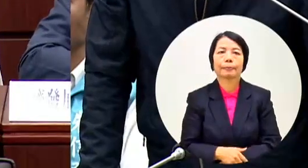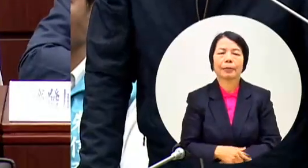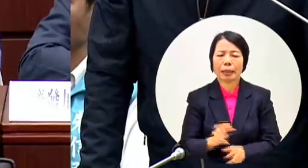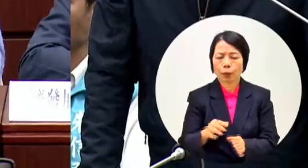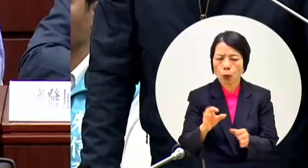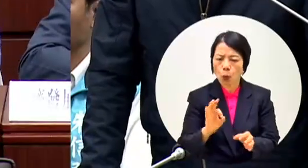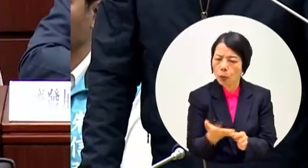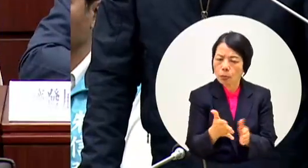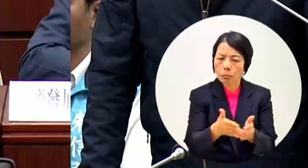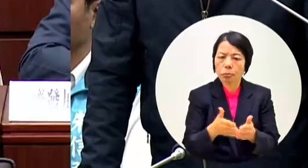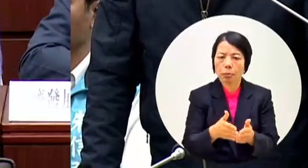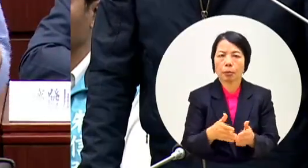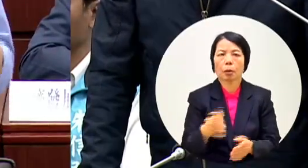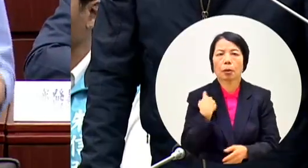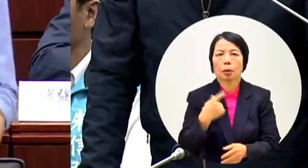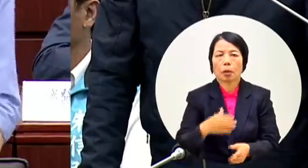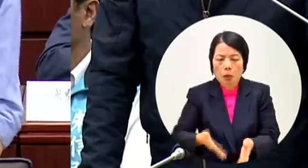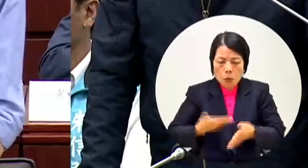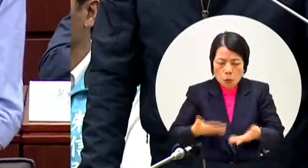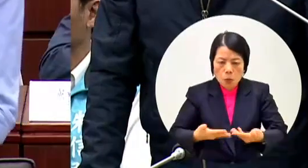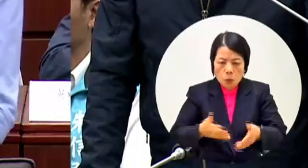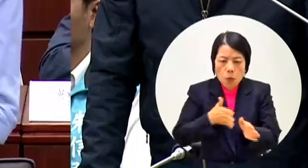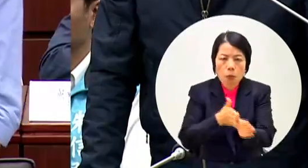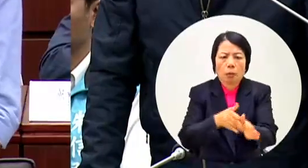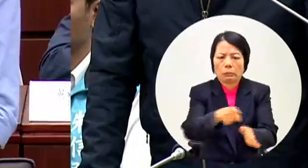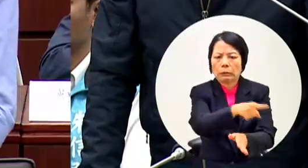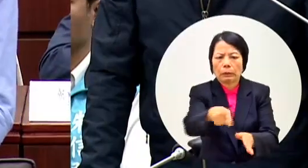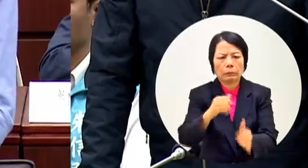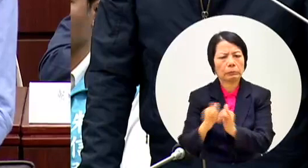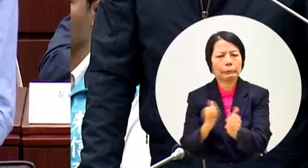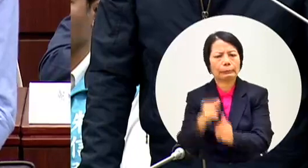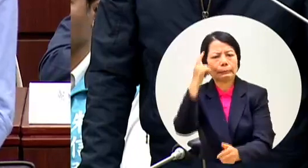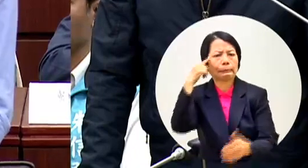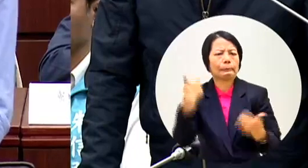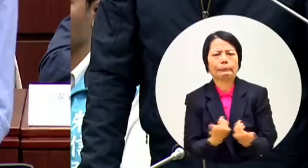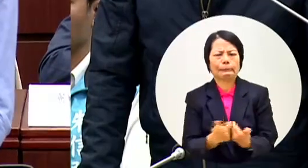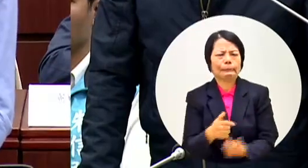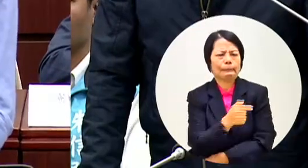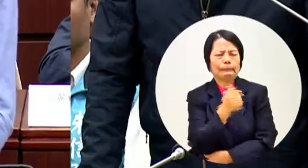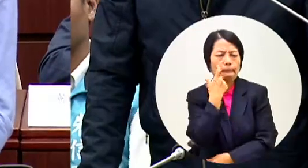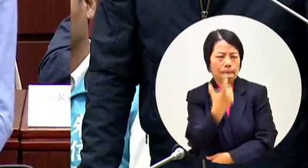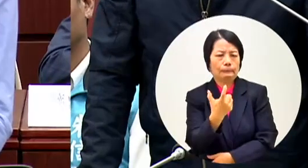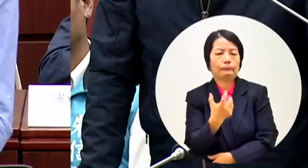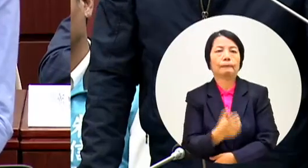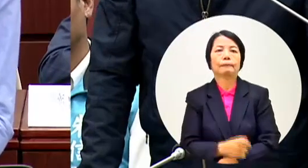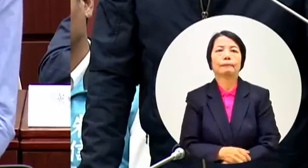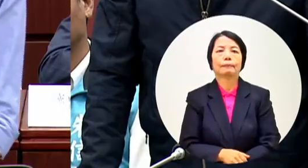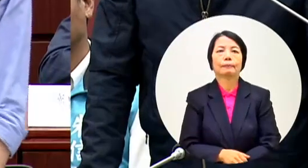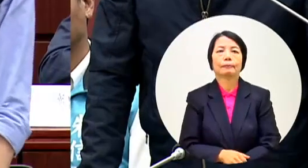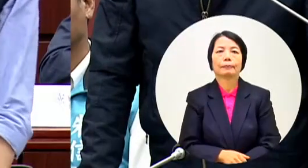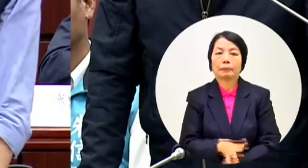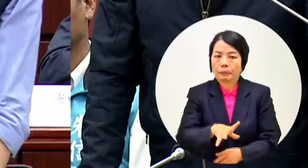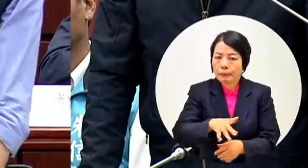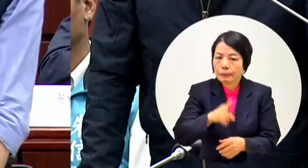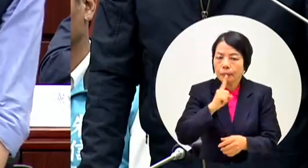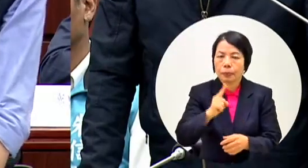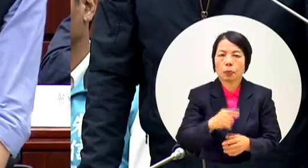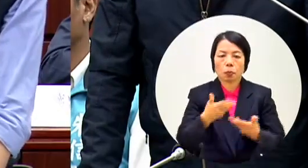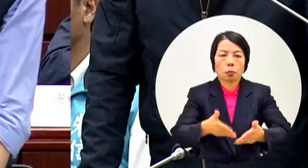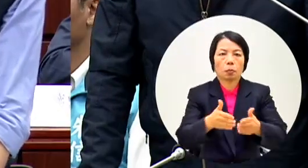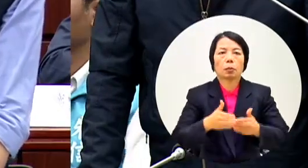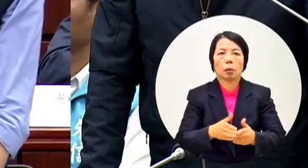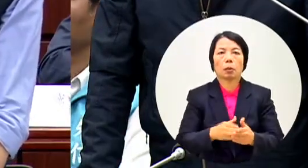轨路线的民众反弹这么严重？所以你头一点 讲的这个是最重要，公民参与啊，在多元社